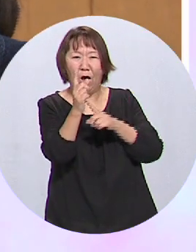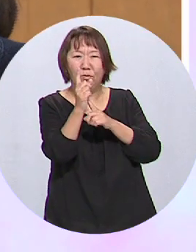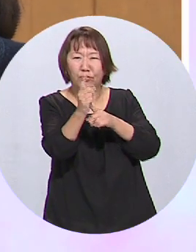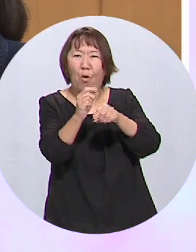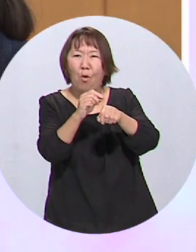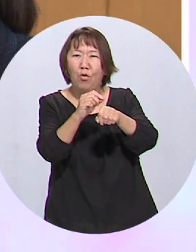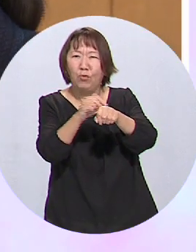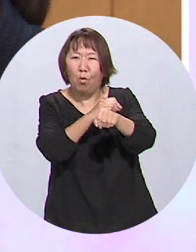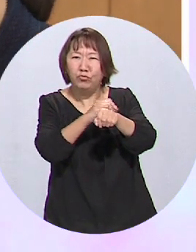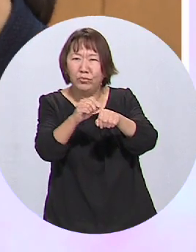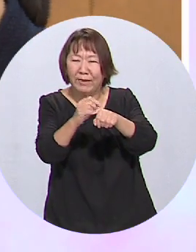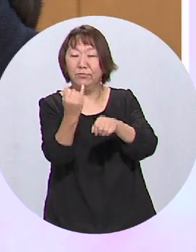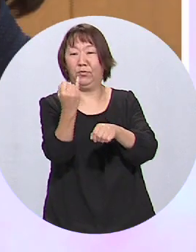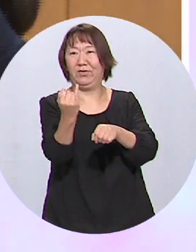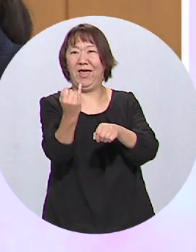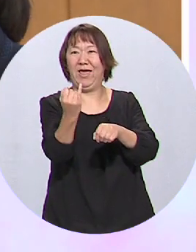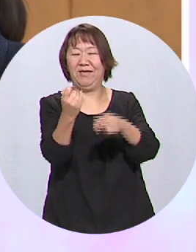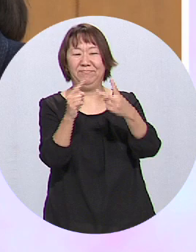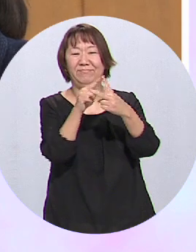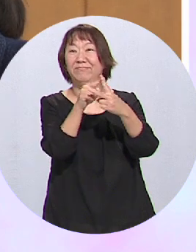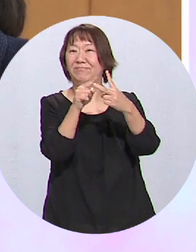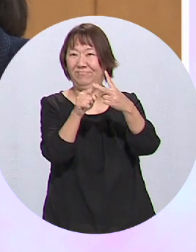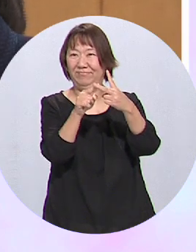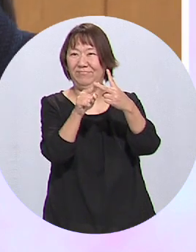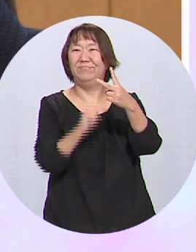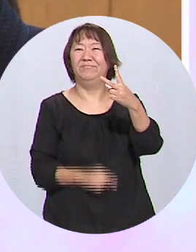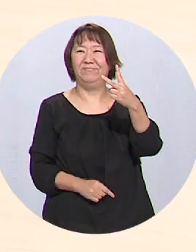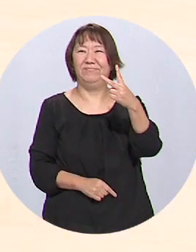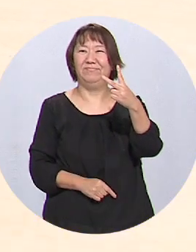連の女性隊員宮沢巡査。